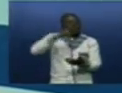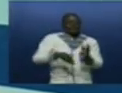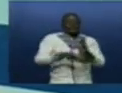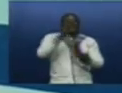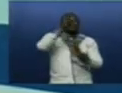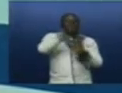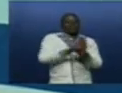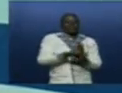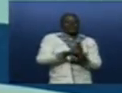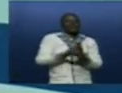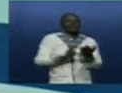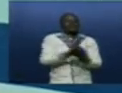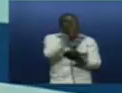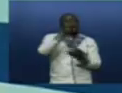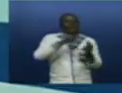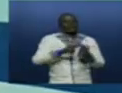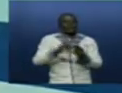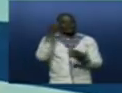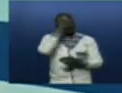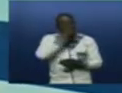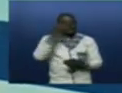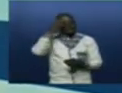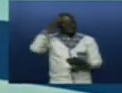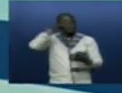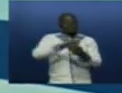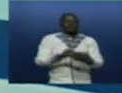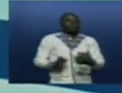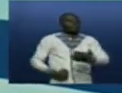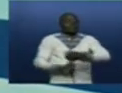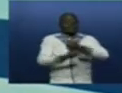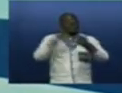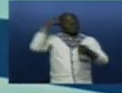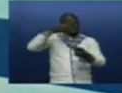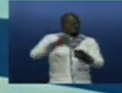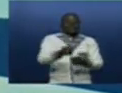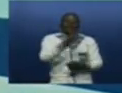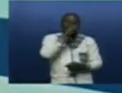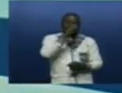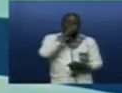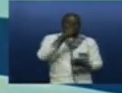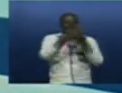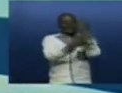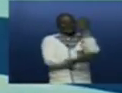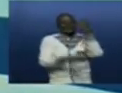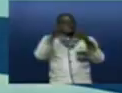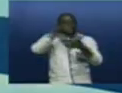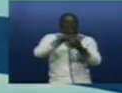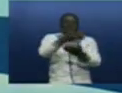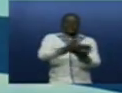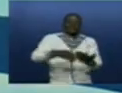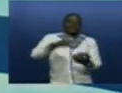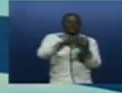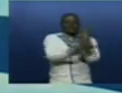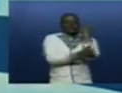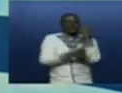l'Union européenne, et cela dans le cadre de la lutte contre l'insécurité alimentaire et la pauvreté dans cette partie du pays. C'est une tournée